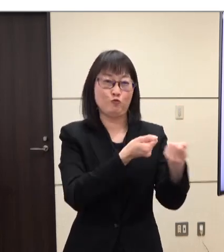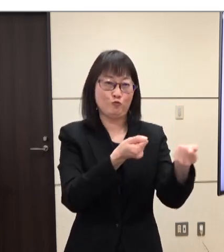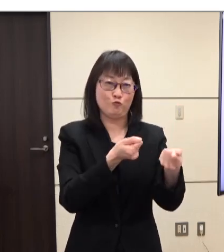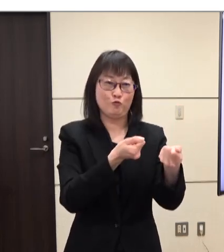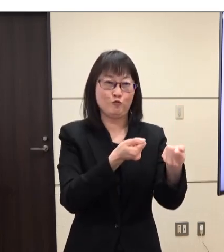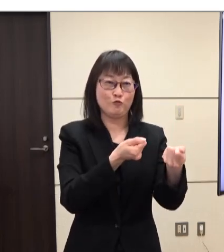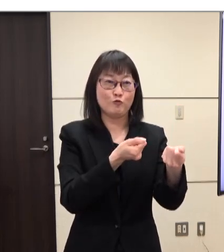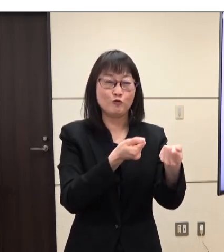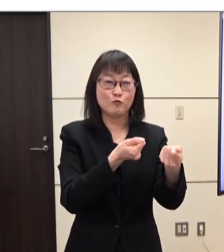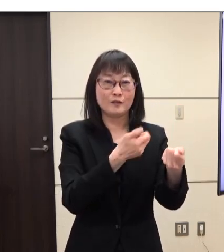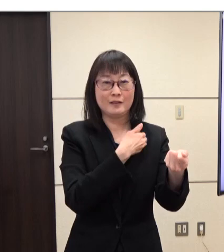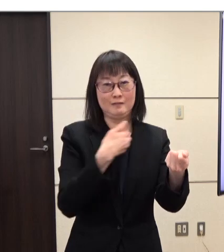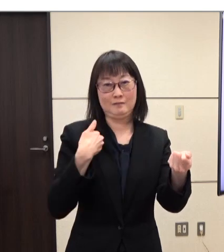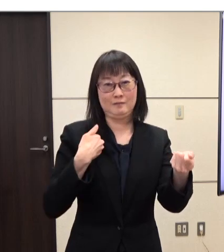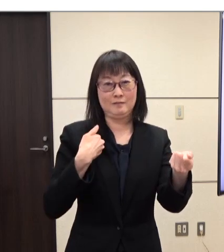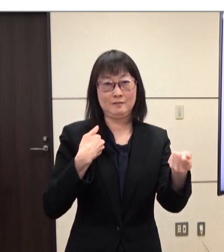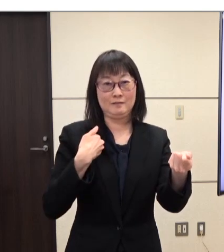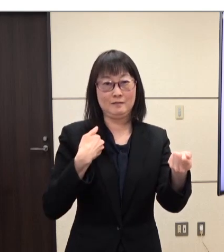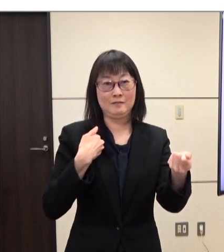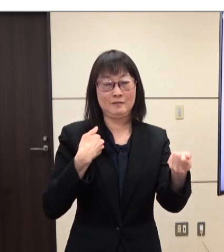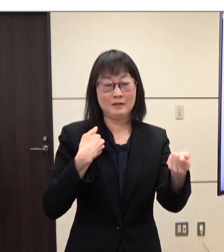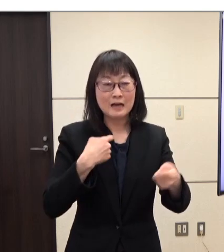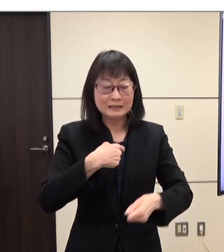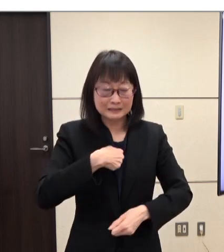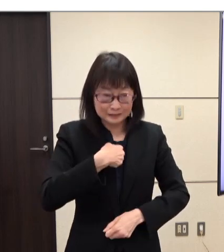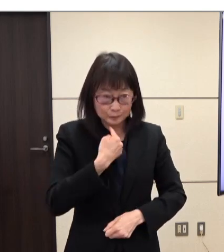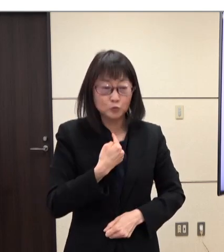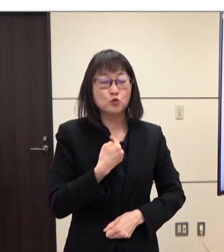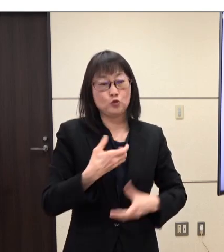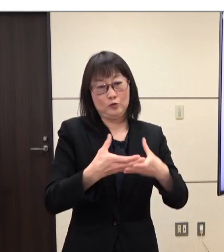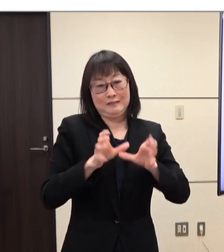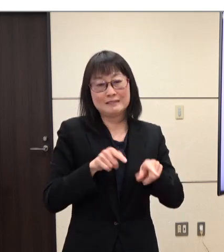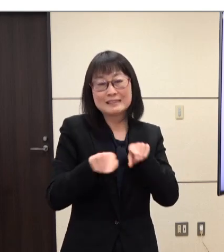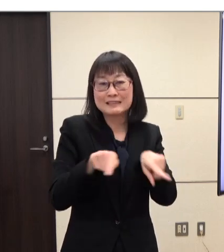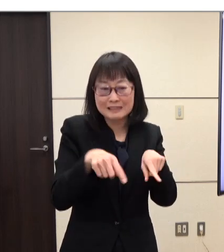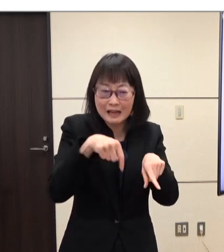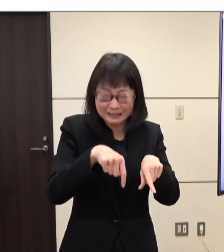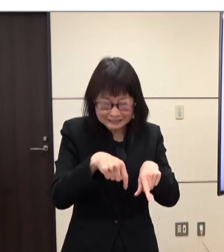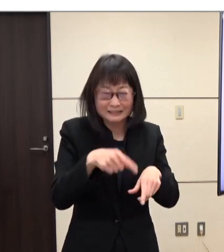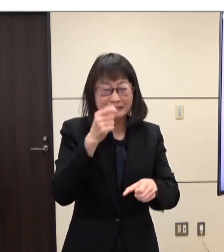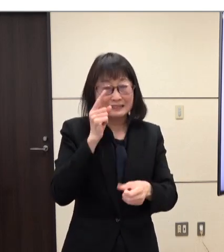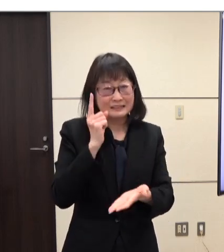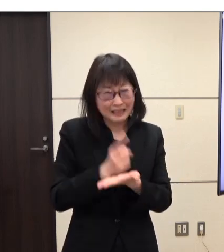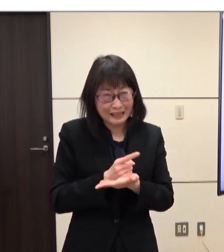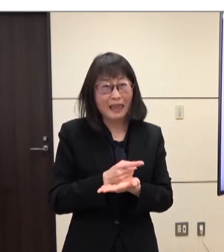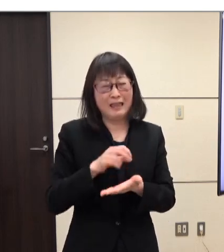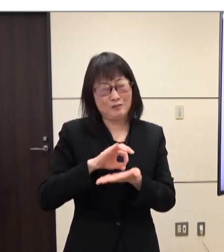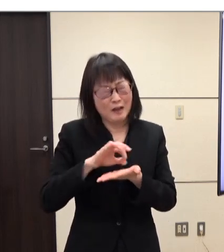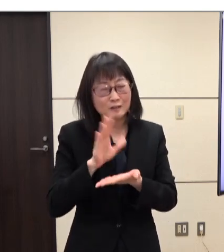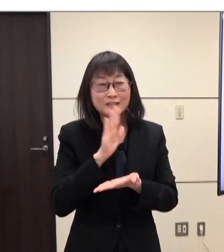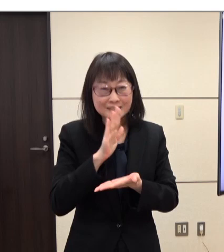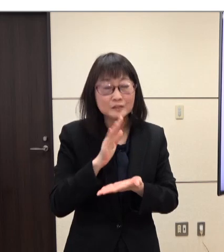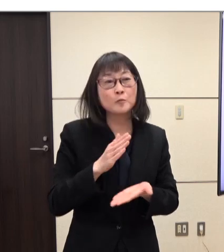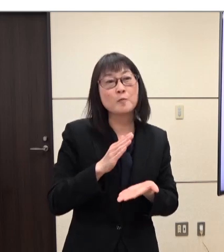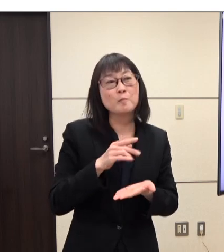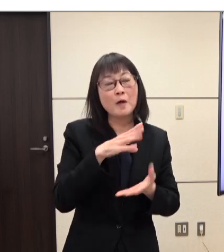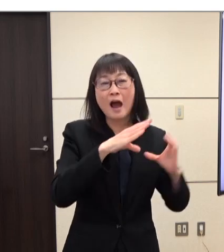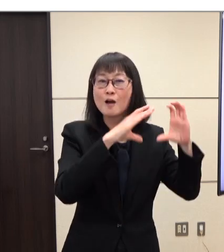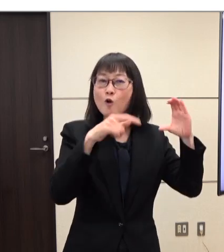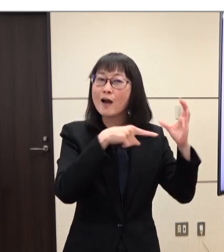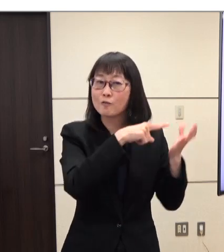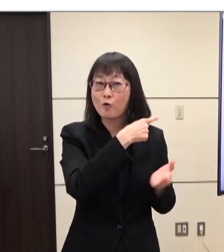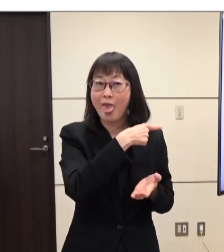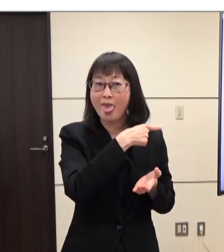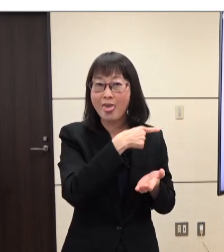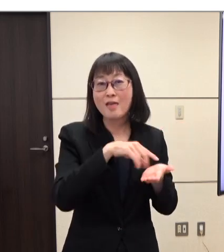自分のところで完結させるよりはかなり低額になってまいります。そしてこ